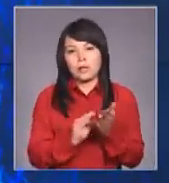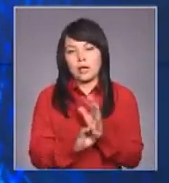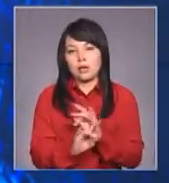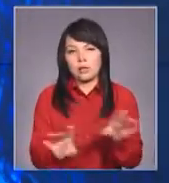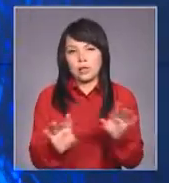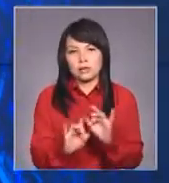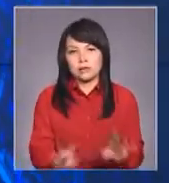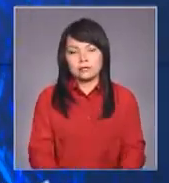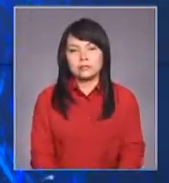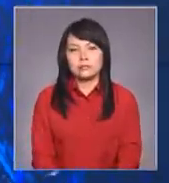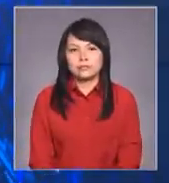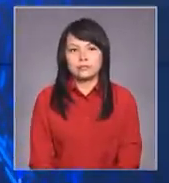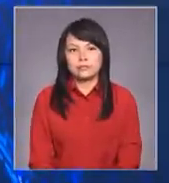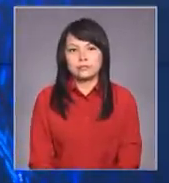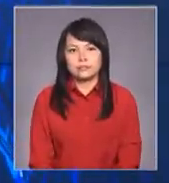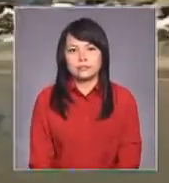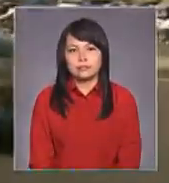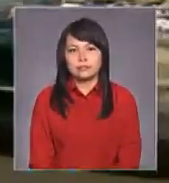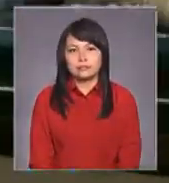Қашқынов әңгімелейді.